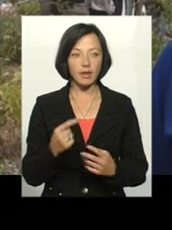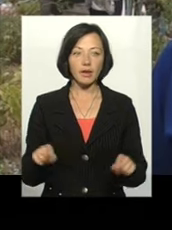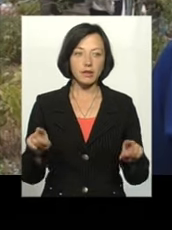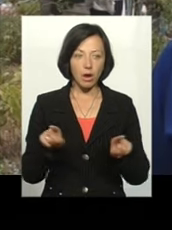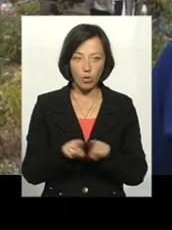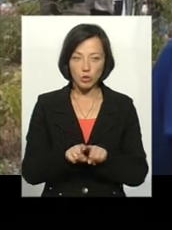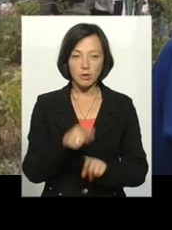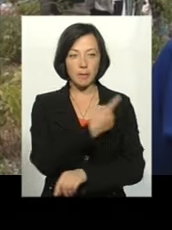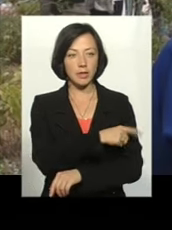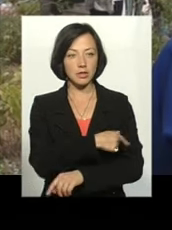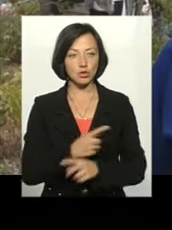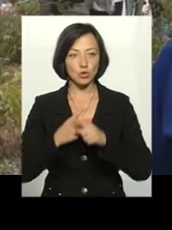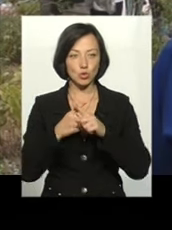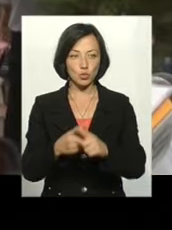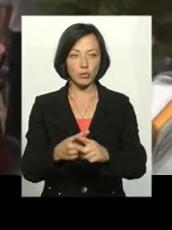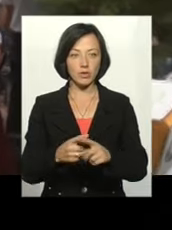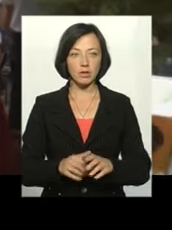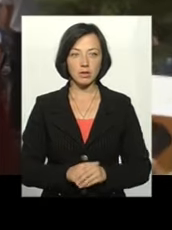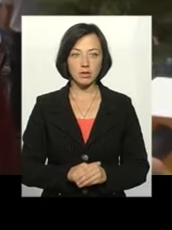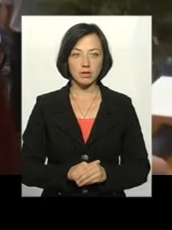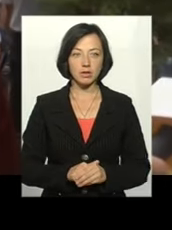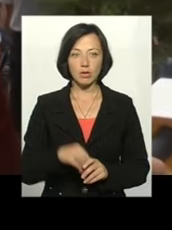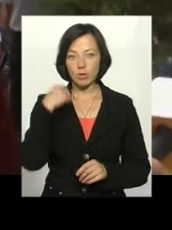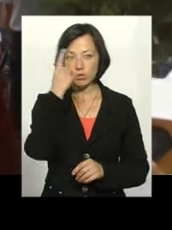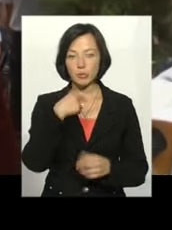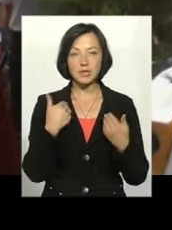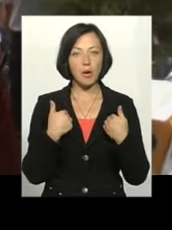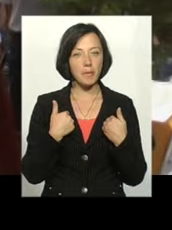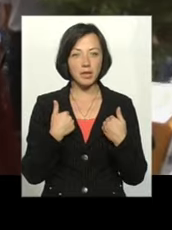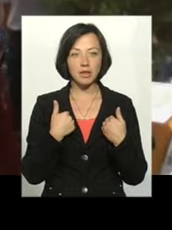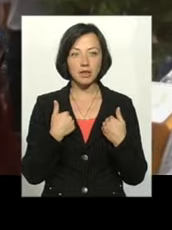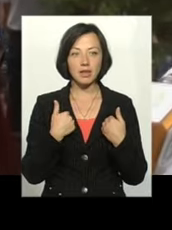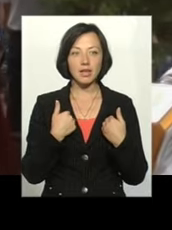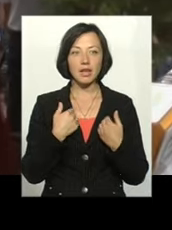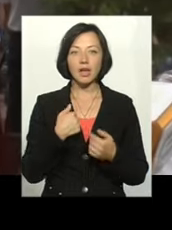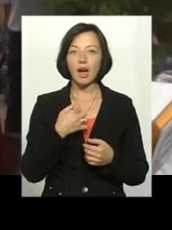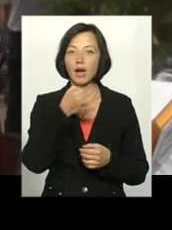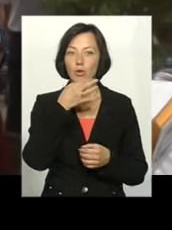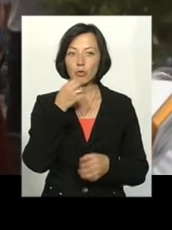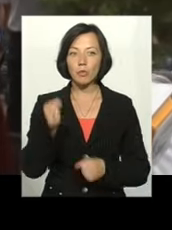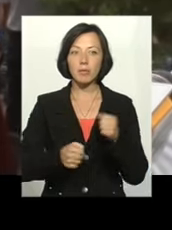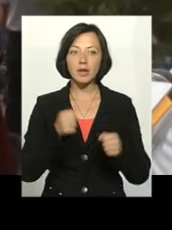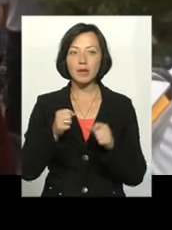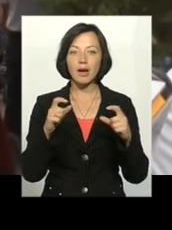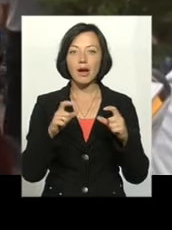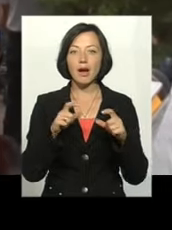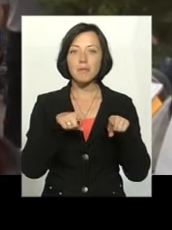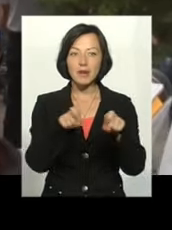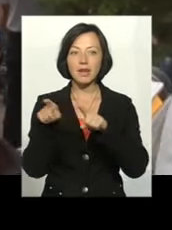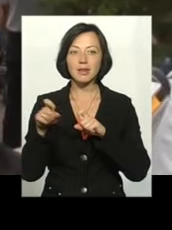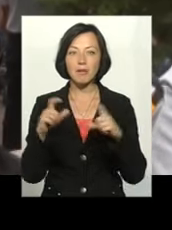також медичний супровід. Особисто мені я люблю бігати по магазинах в